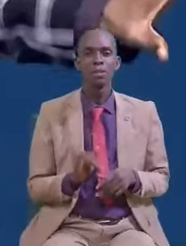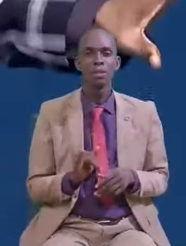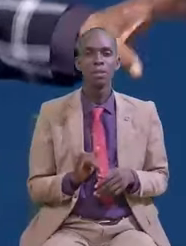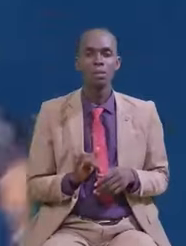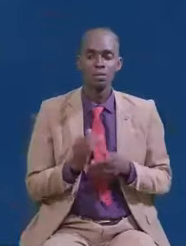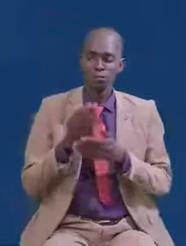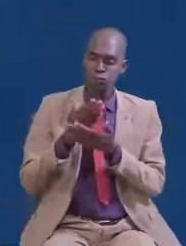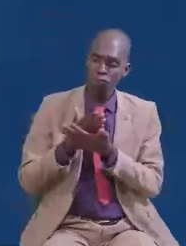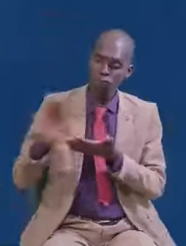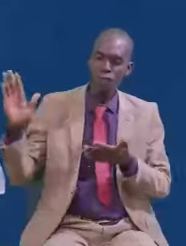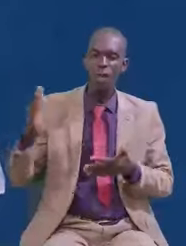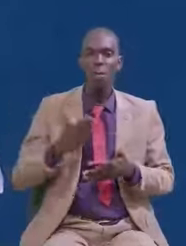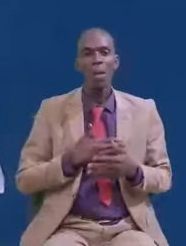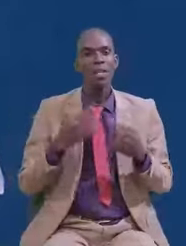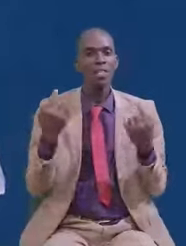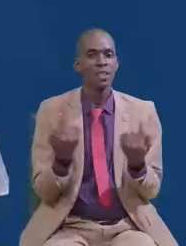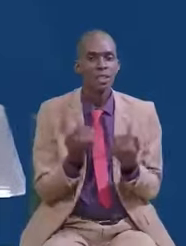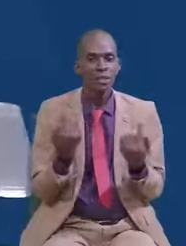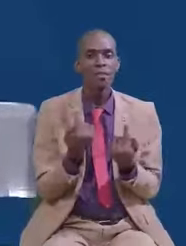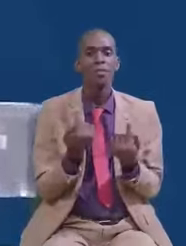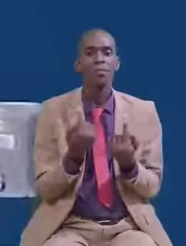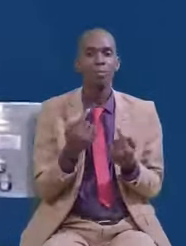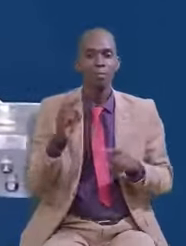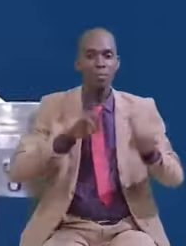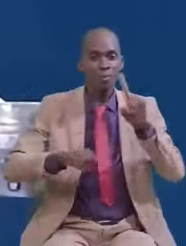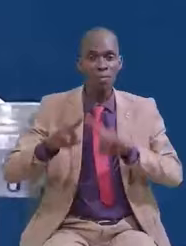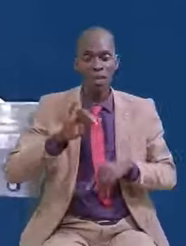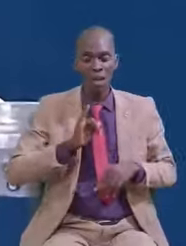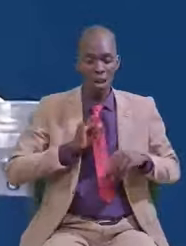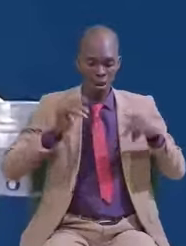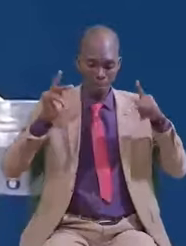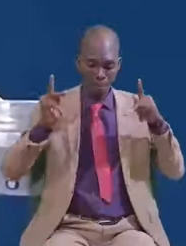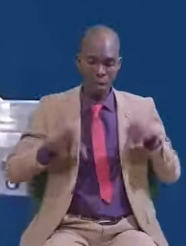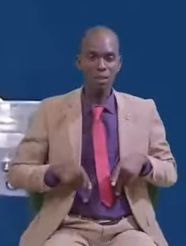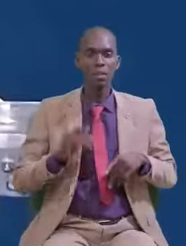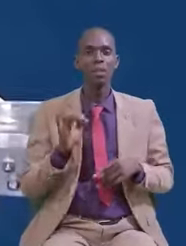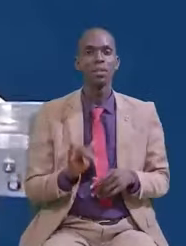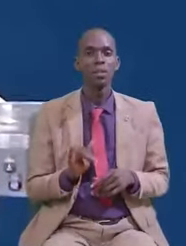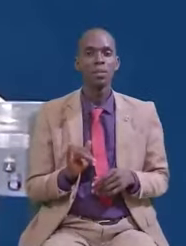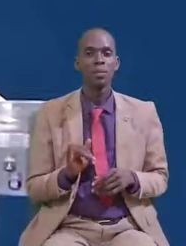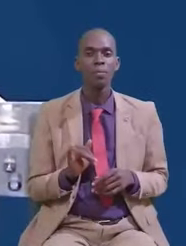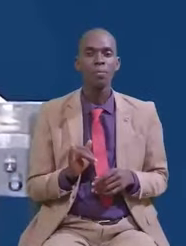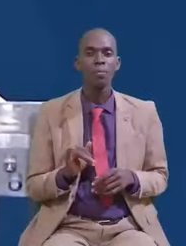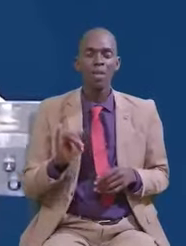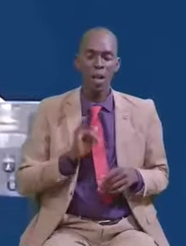j'abandonne mes péchés. Moi, en personne, je crois